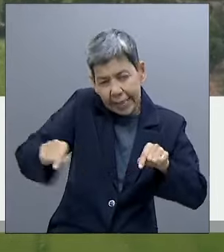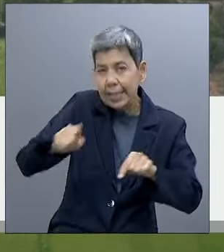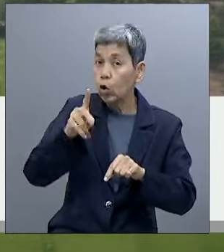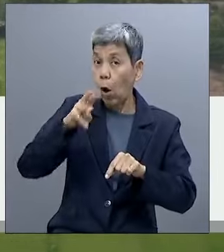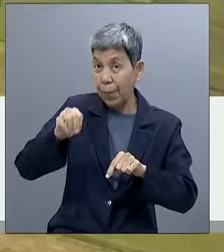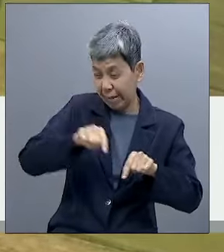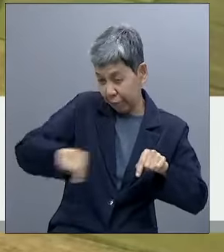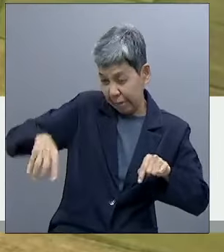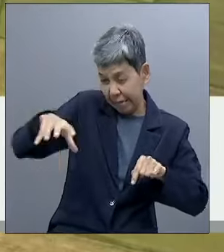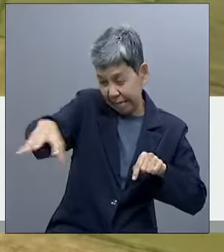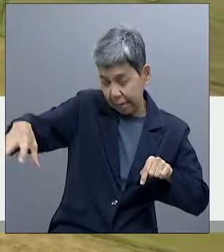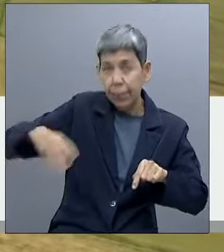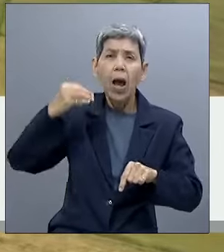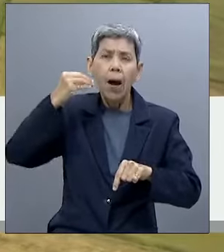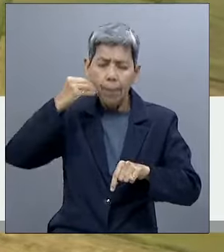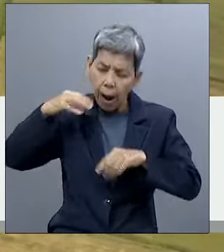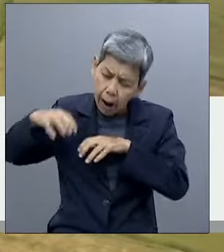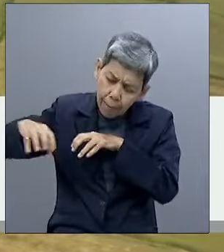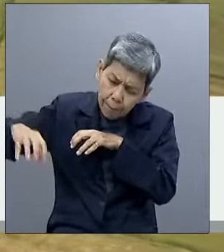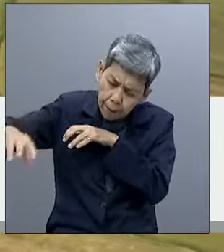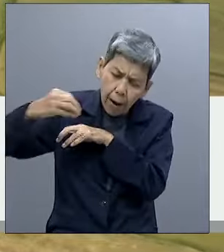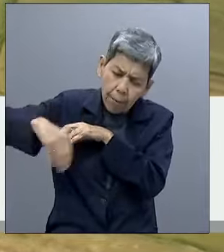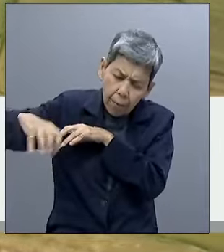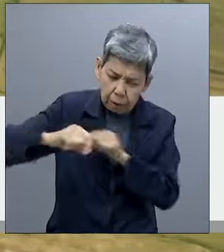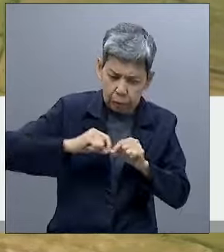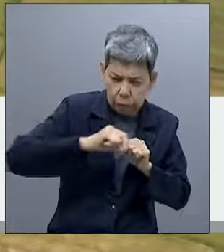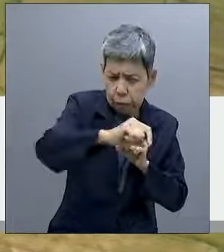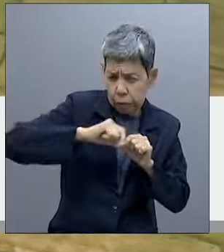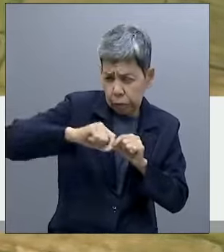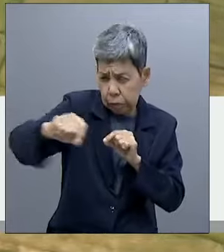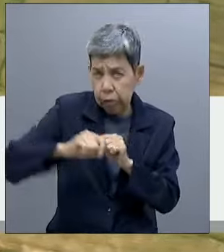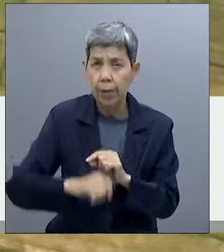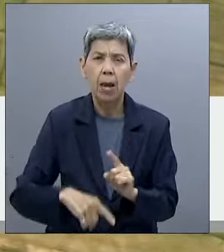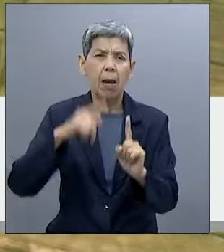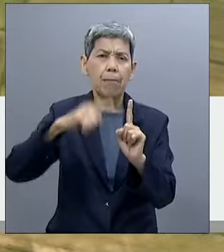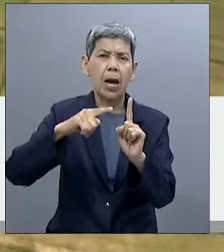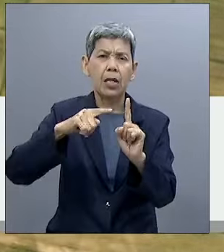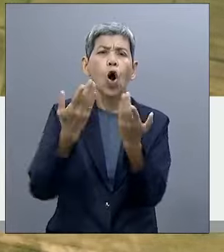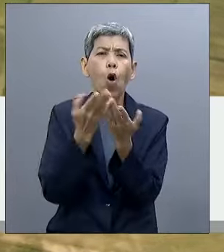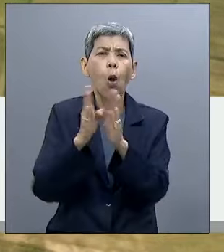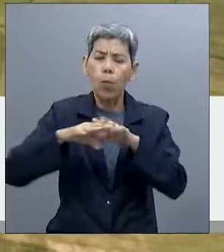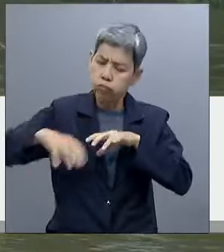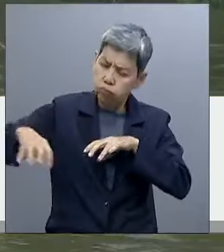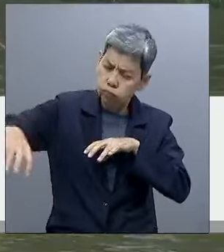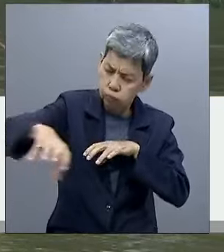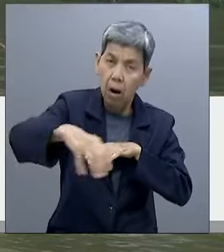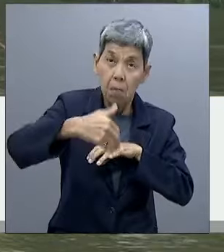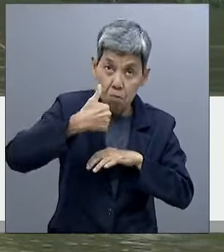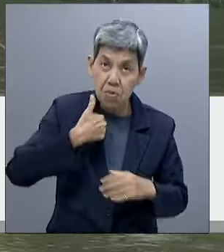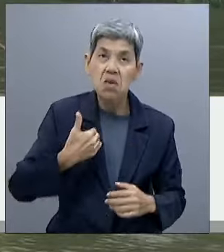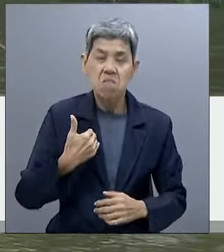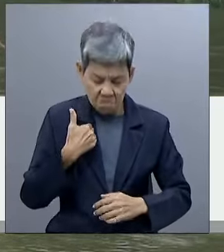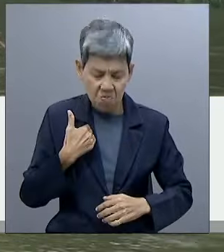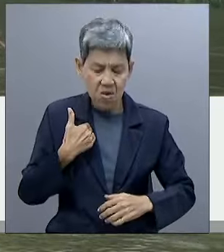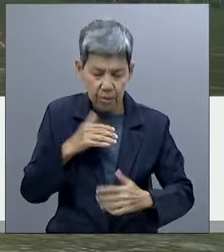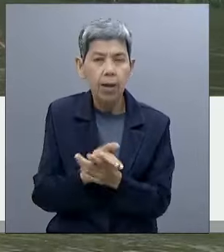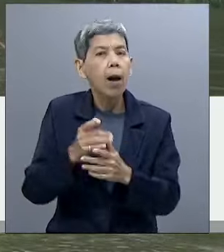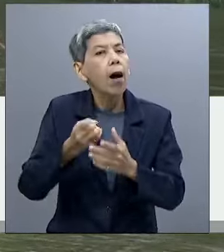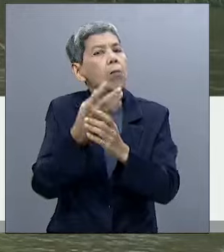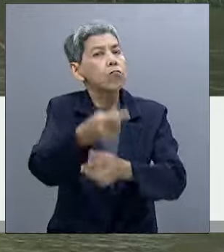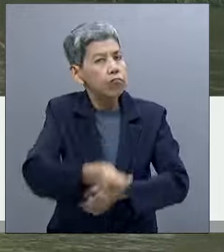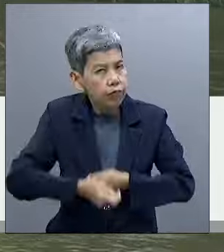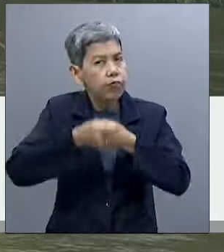และยังมีหมู่บ้านชุมชนในรัศมีใกล้เคียงนับพันหลังคาเรือนบริเวณดังกล่าวมีพื้นที่การเกษตรซึ่